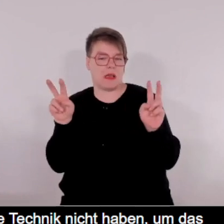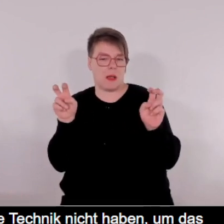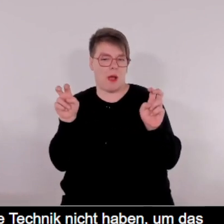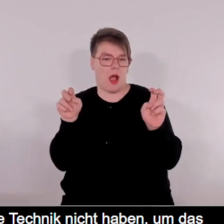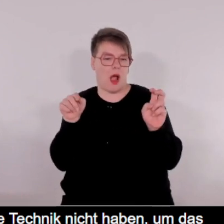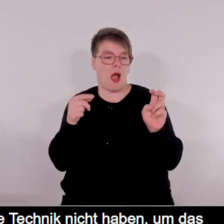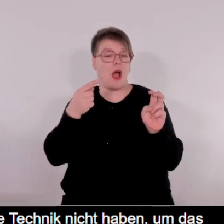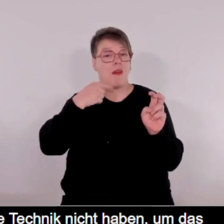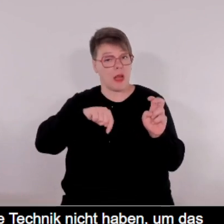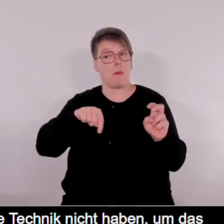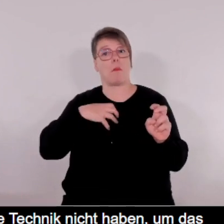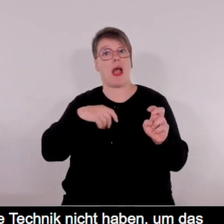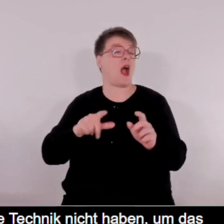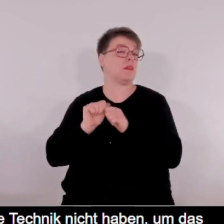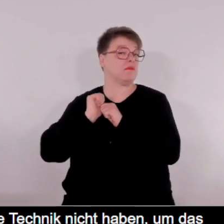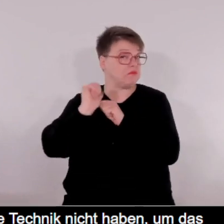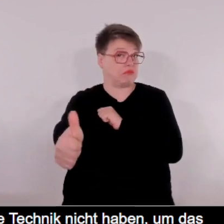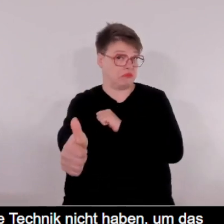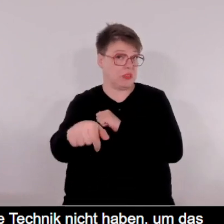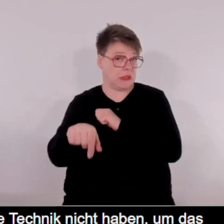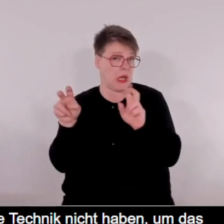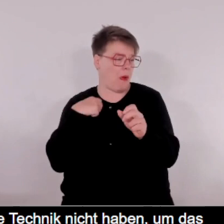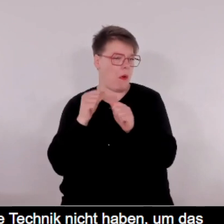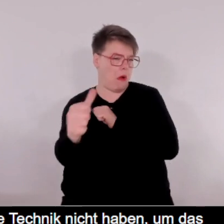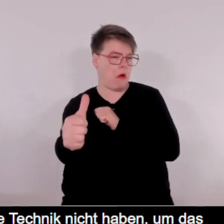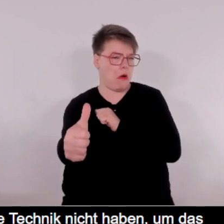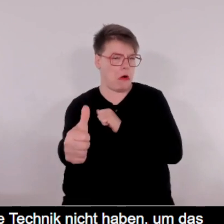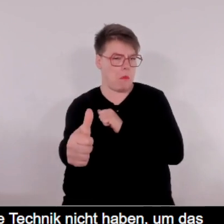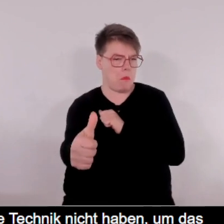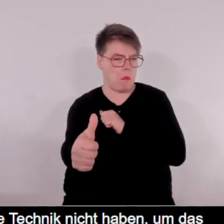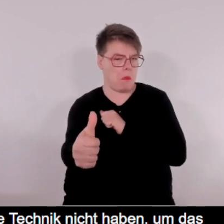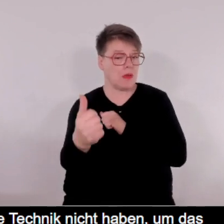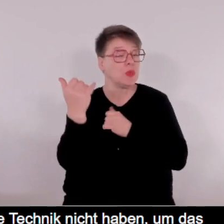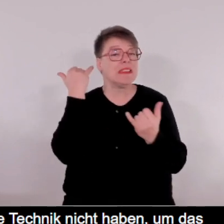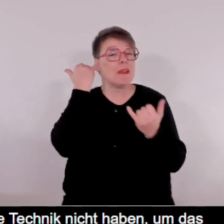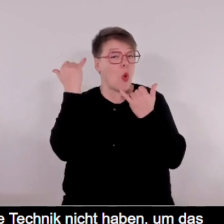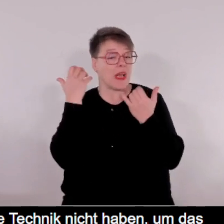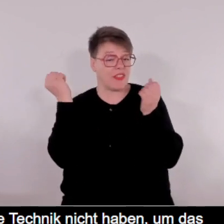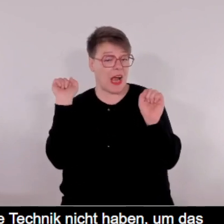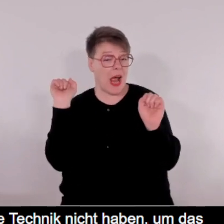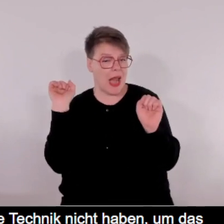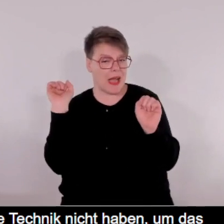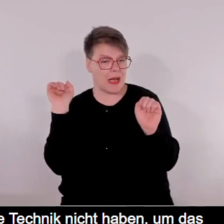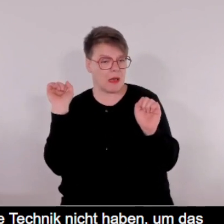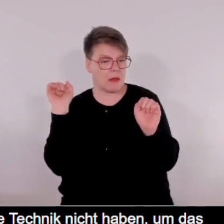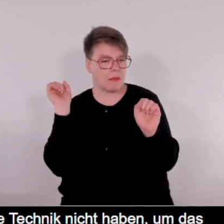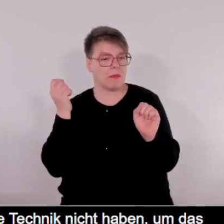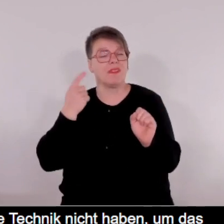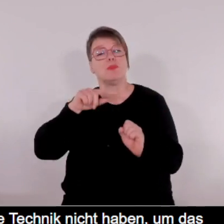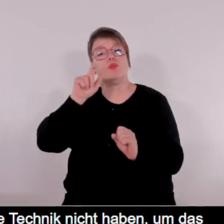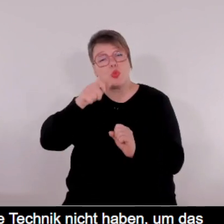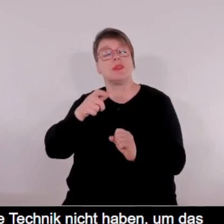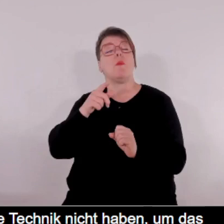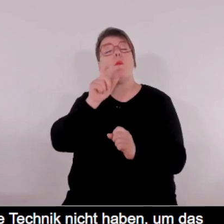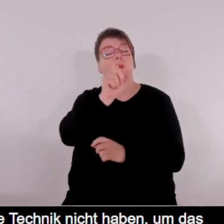wir in Bayern tun. Also ein sehr wichtiges Thema, die Mobilität der Bürger. Wir sind überzeugt, die individuelle Mobilität